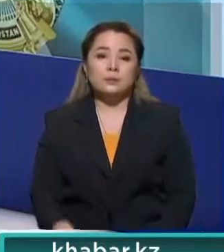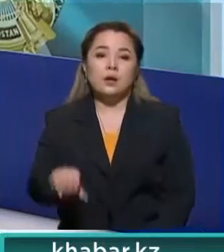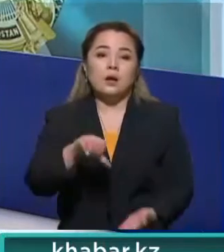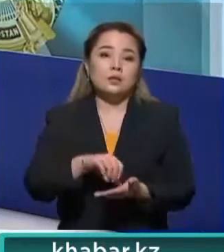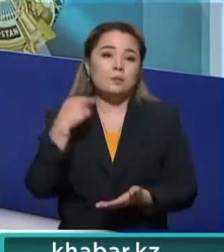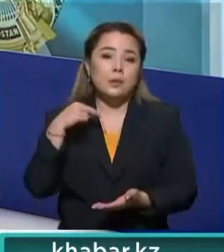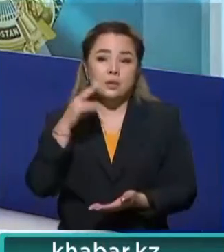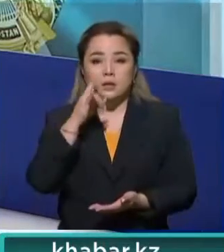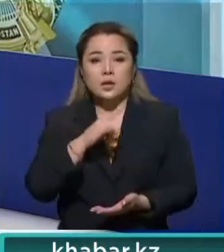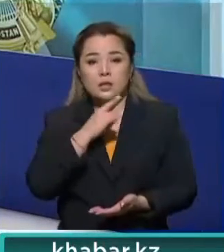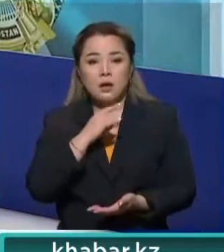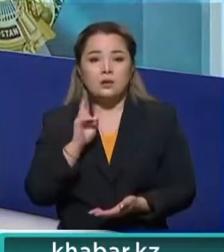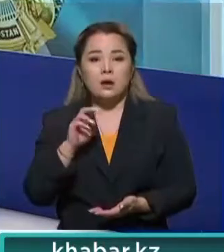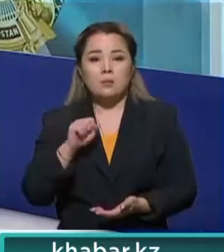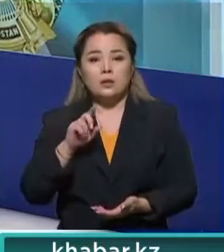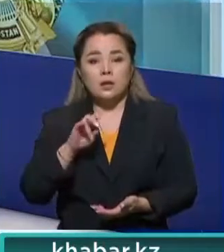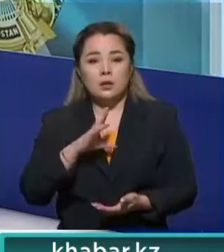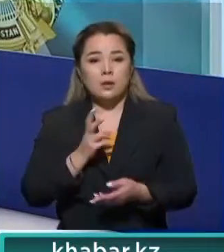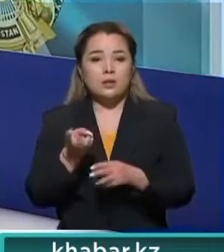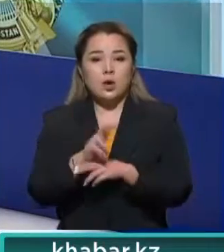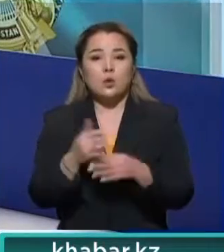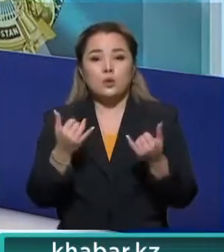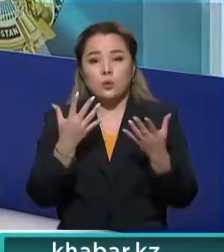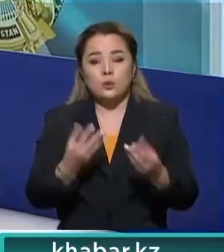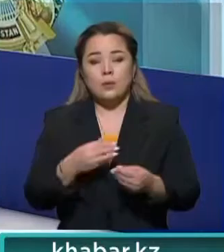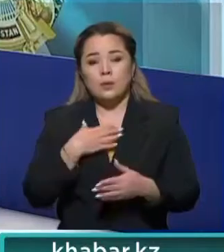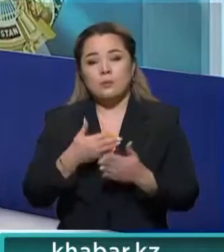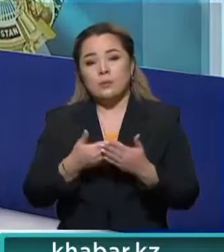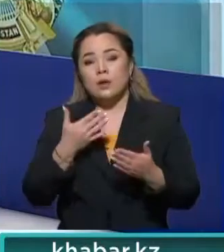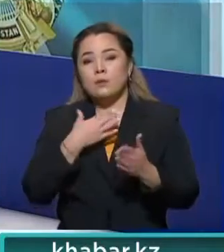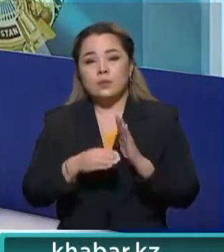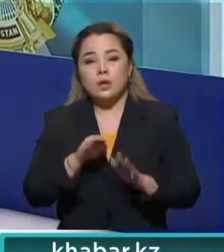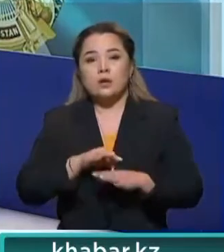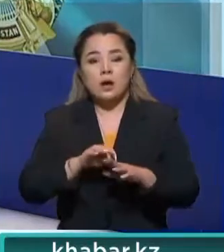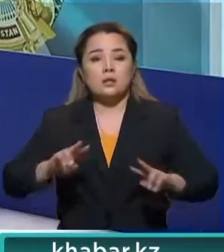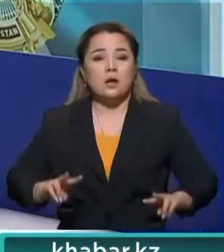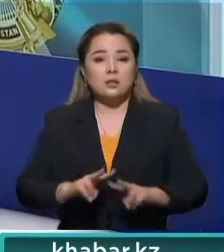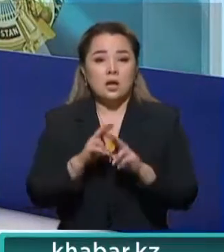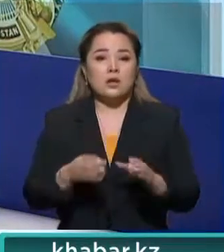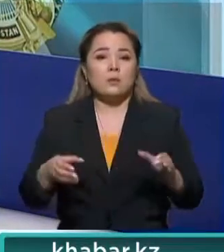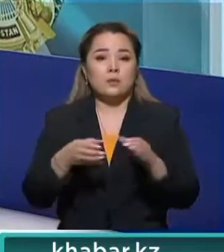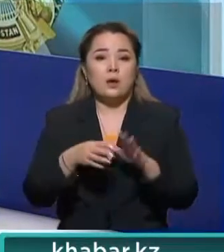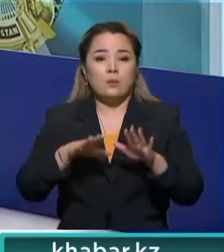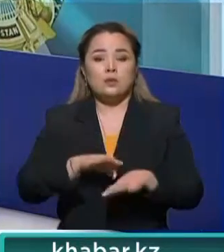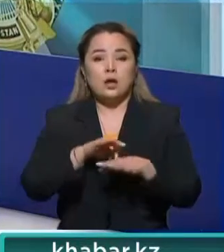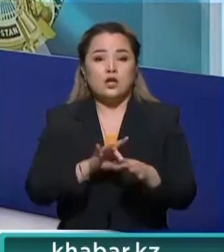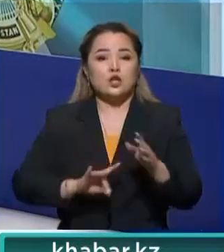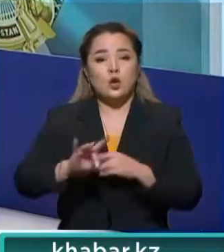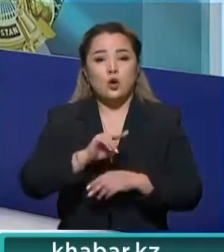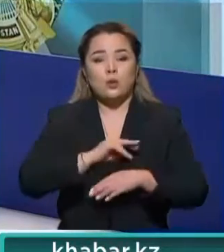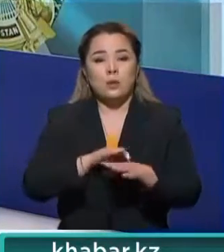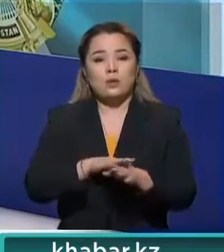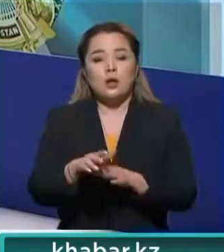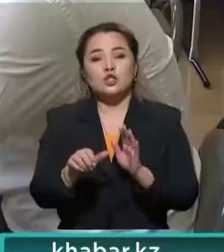Кандидат в президенты Казахстана Каракат Абдьен посетила сегодня свой предвыборный штаб в Астане и рассказала о работе, проделанной в регионах. Она